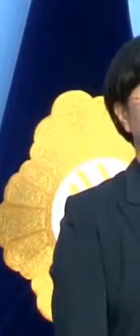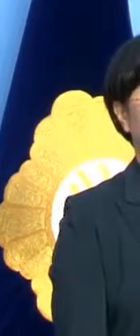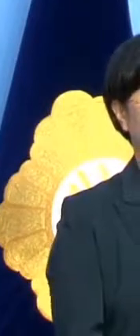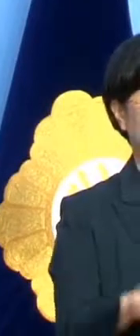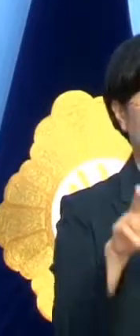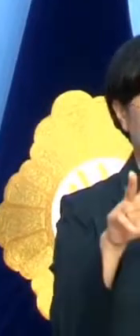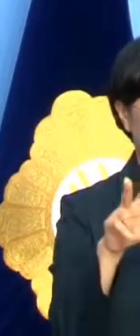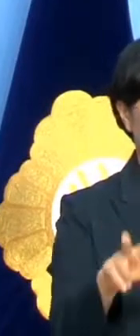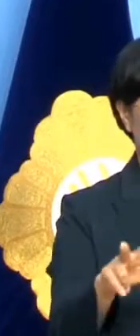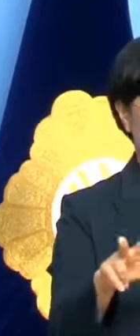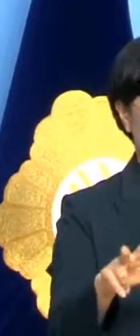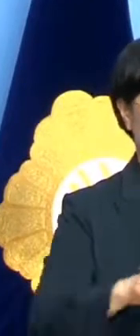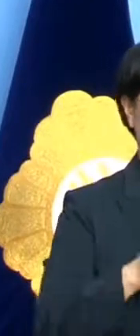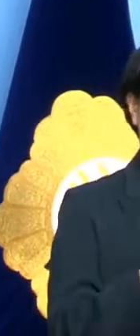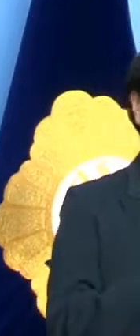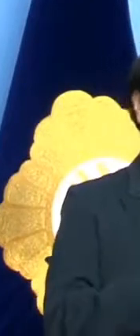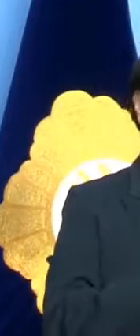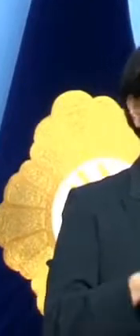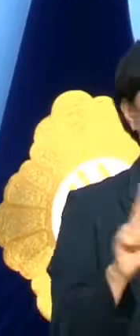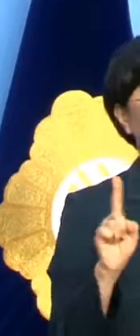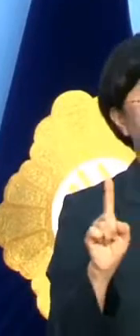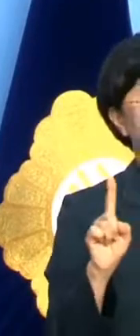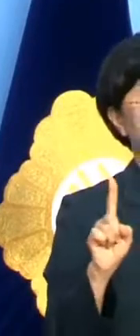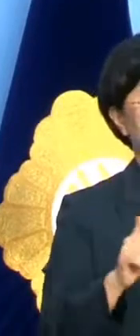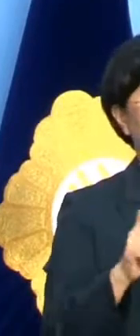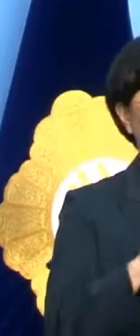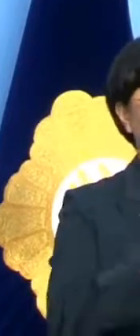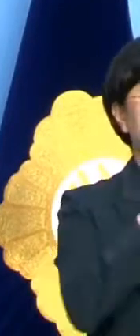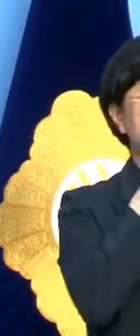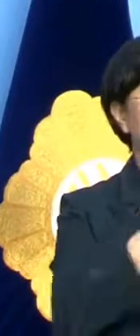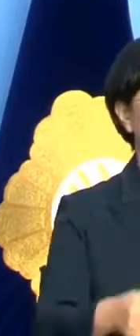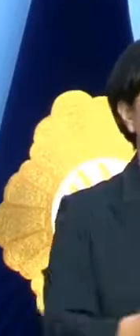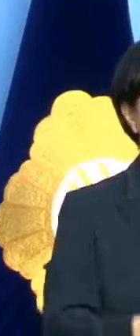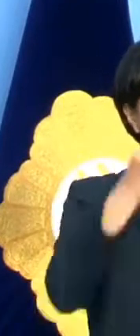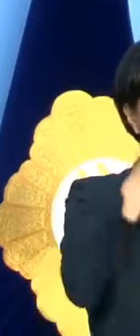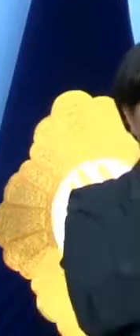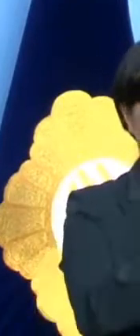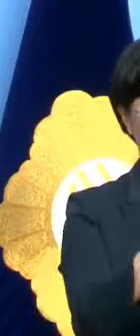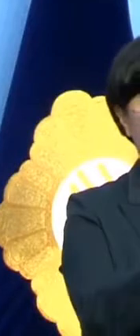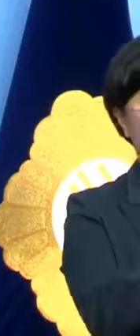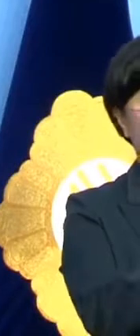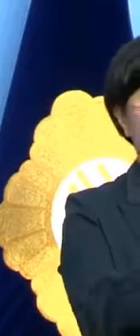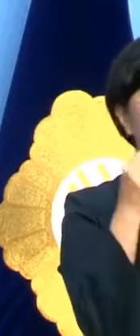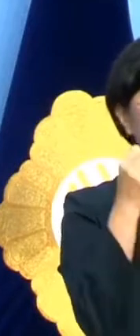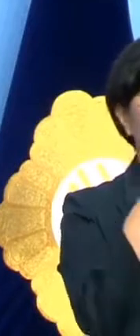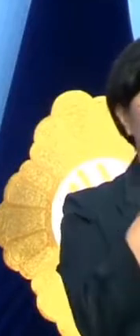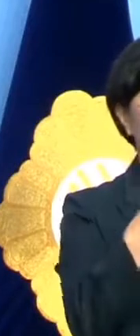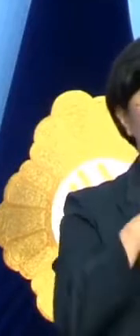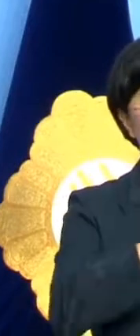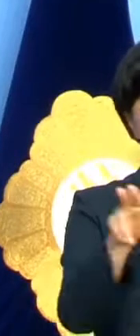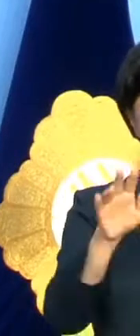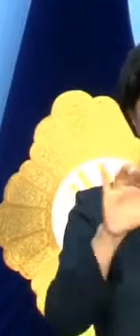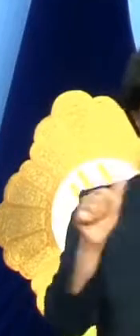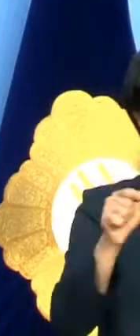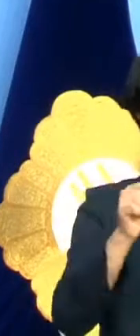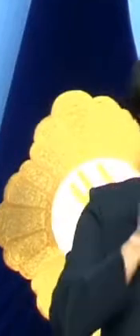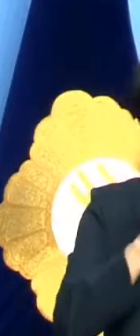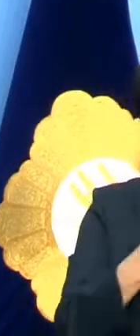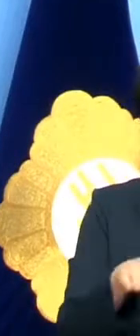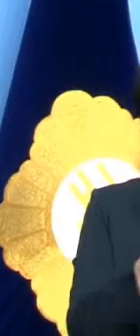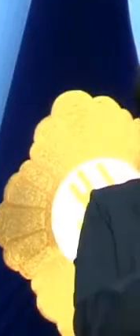지금 당장이 시급한 것은 재난을 신속히 복구를 하고 또 pm 인 을 구하기 위한